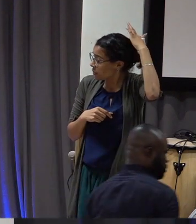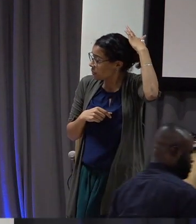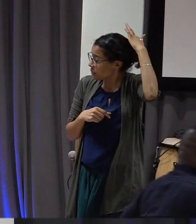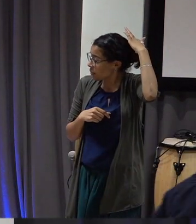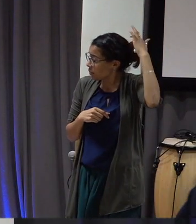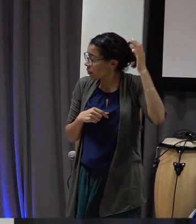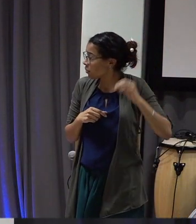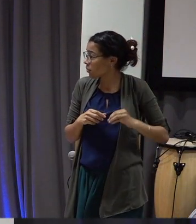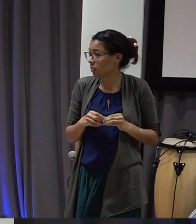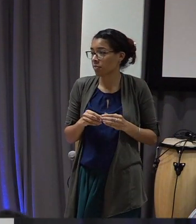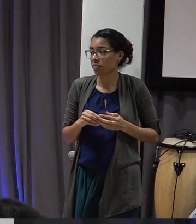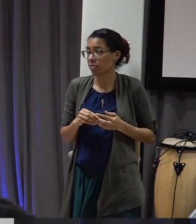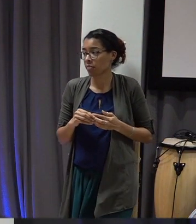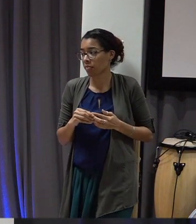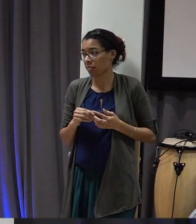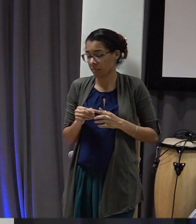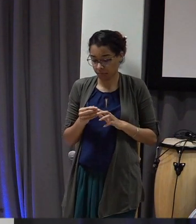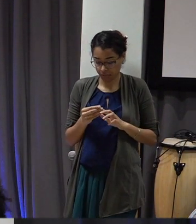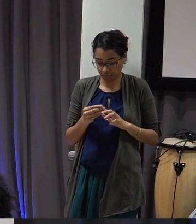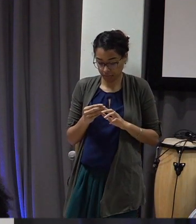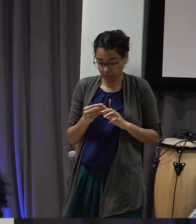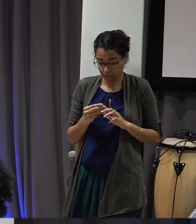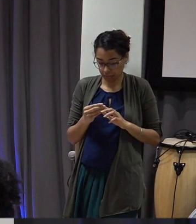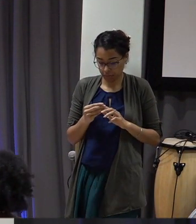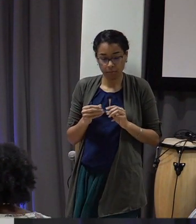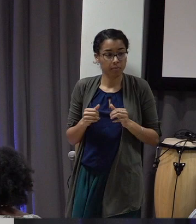Le pasteur, les anciens,